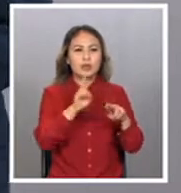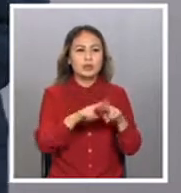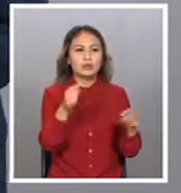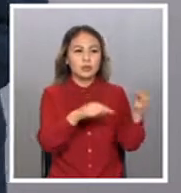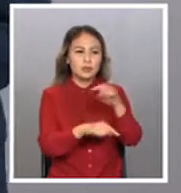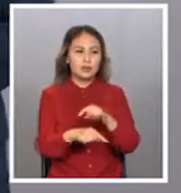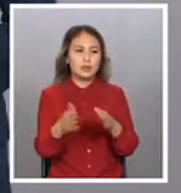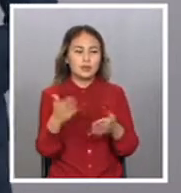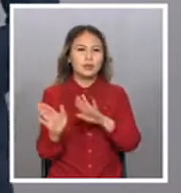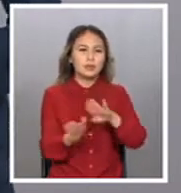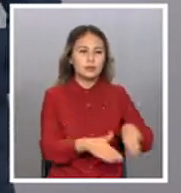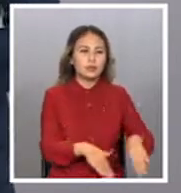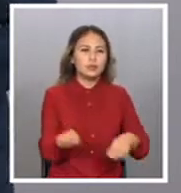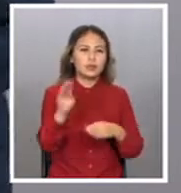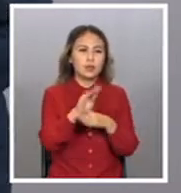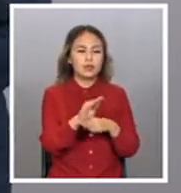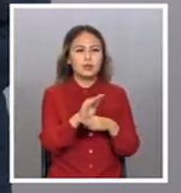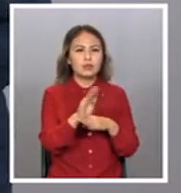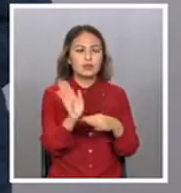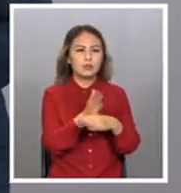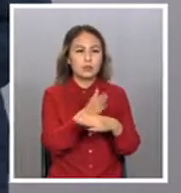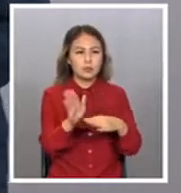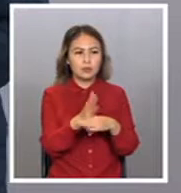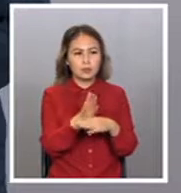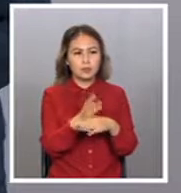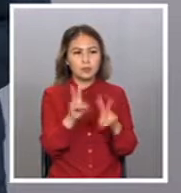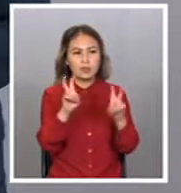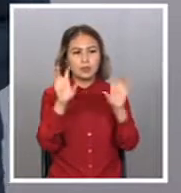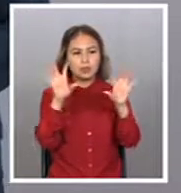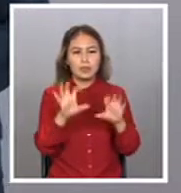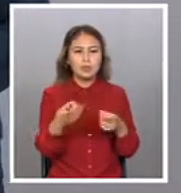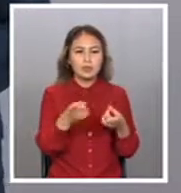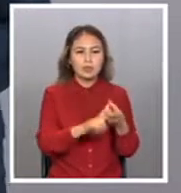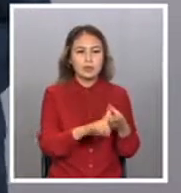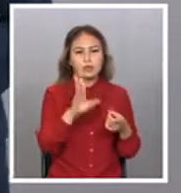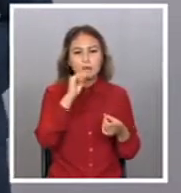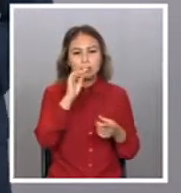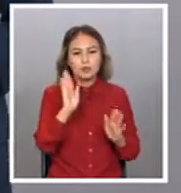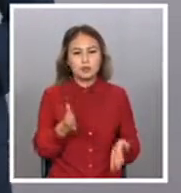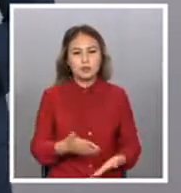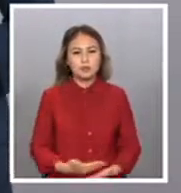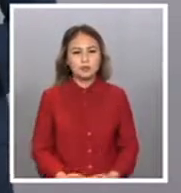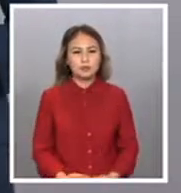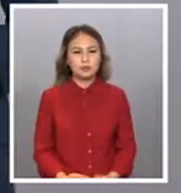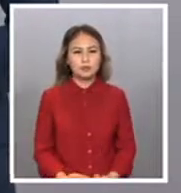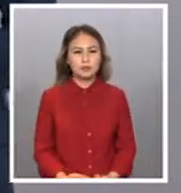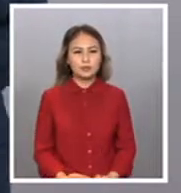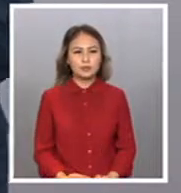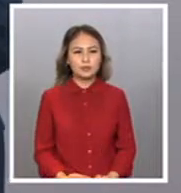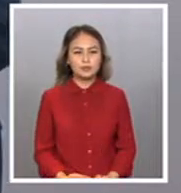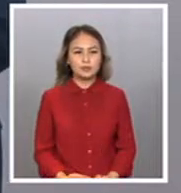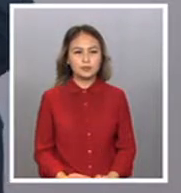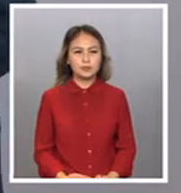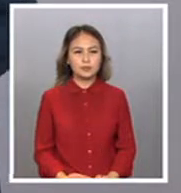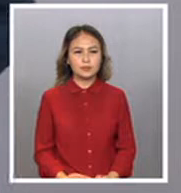сөз аралығындағы ілгерінді, кейінді, тоғыспалы ықпалдың заңдылықтарына сәйкес айтасыз.